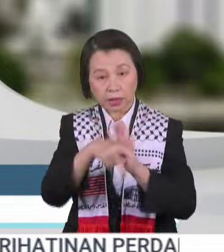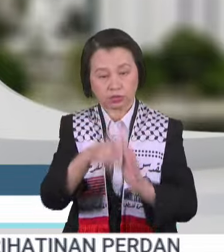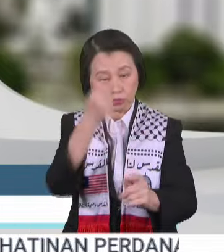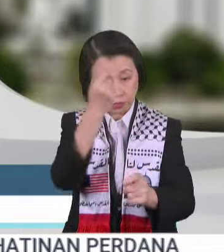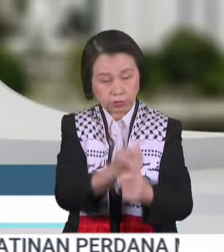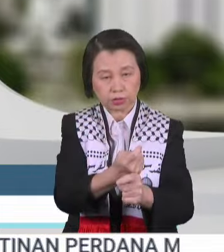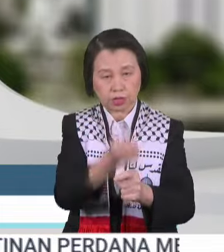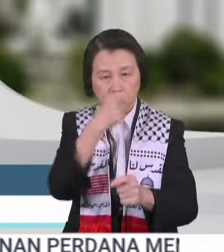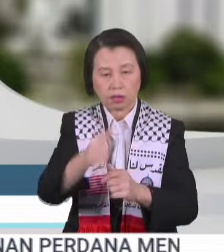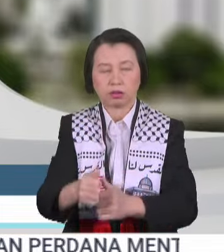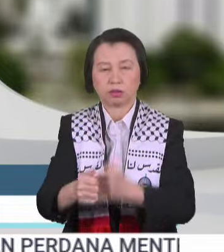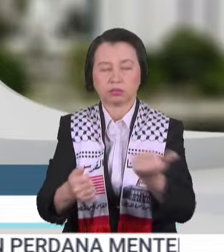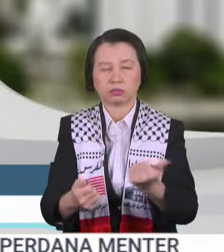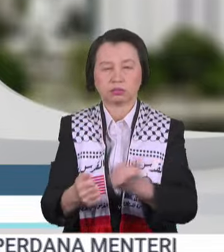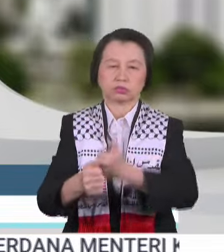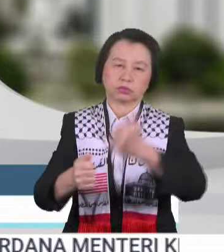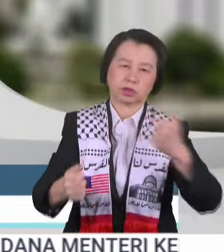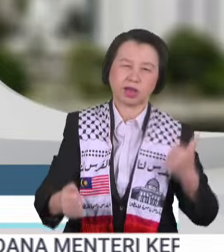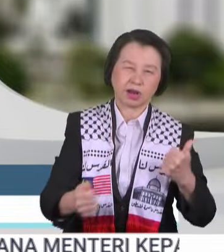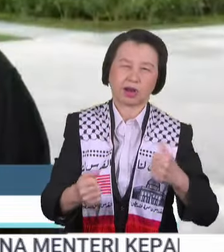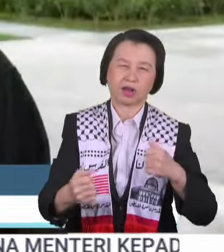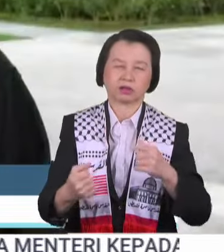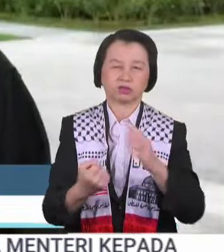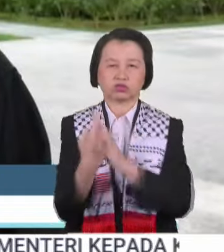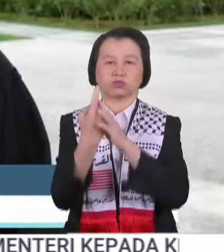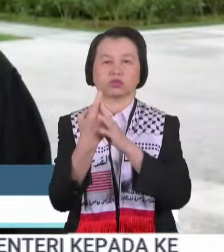bagi mengelak tercetusnya fitnah.